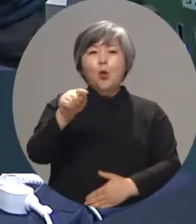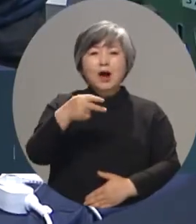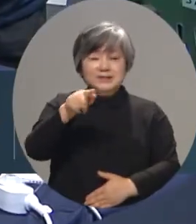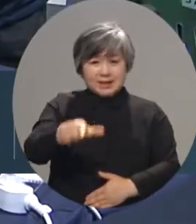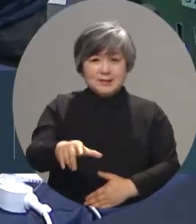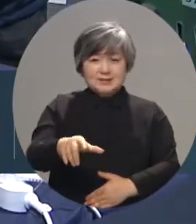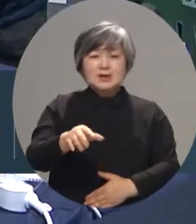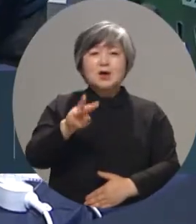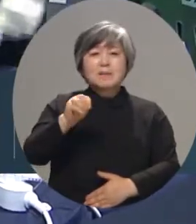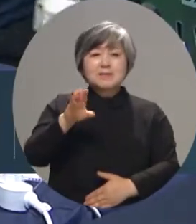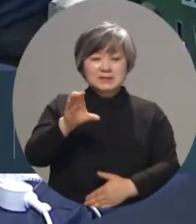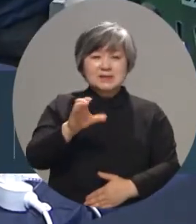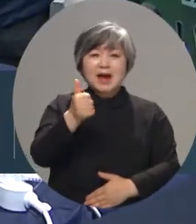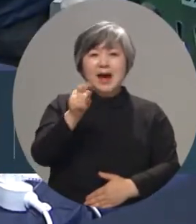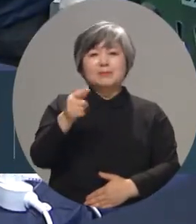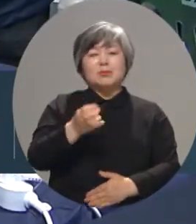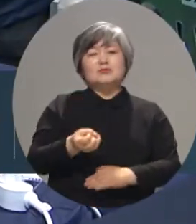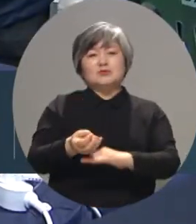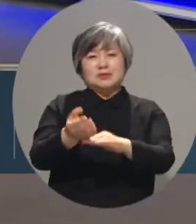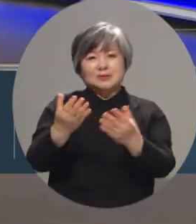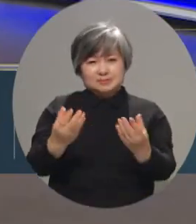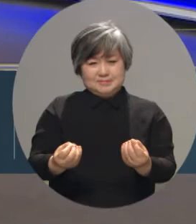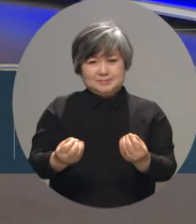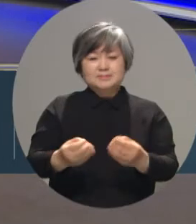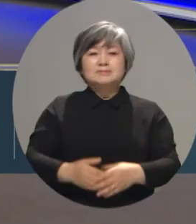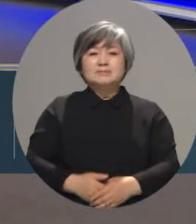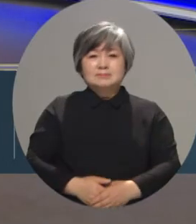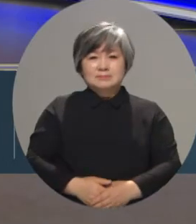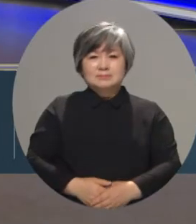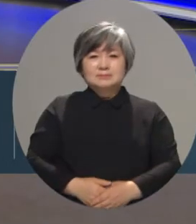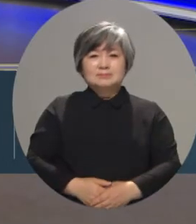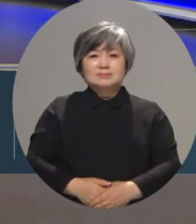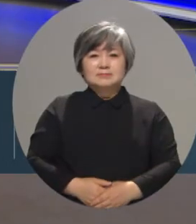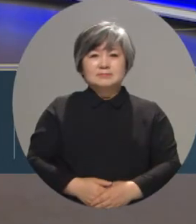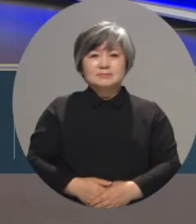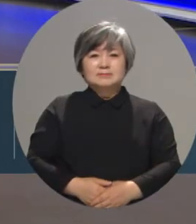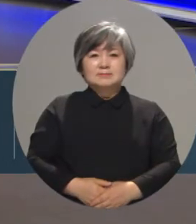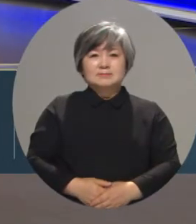화산체육관에서 MBC 뉴스 한범수입니다. 네.